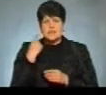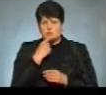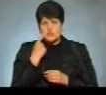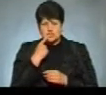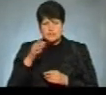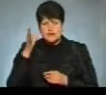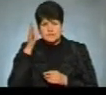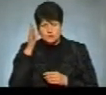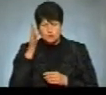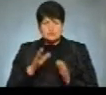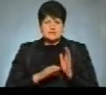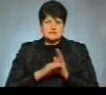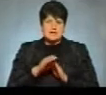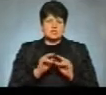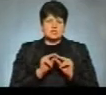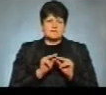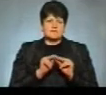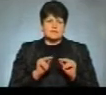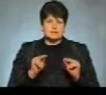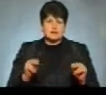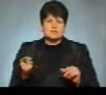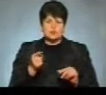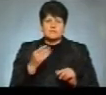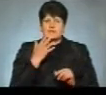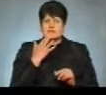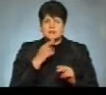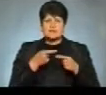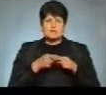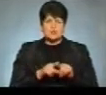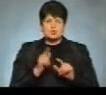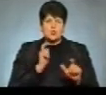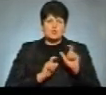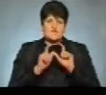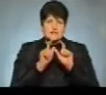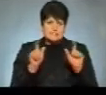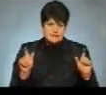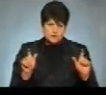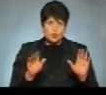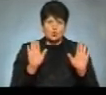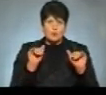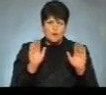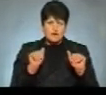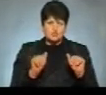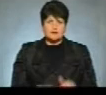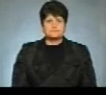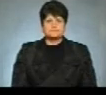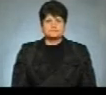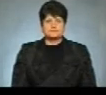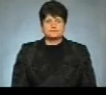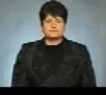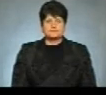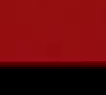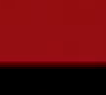викладач кафедри української та іноземних мов Тернопільського національного технічного університету. До побачення. Дякую.